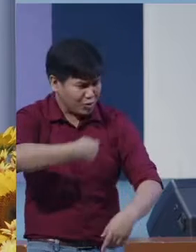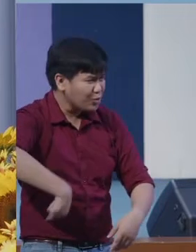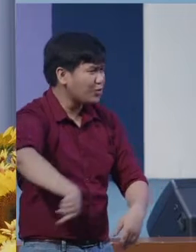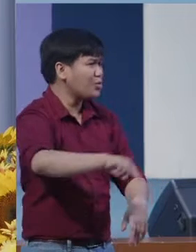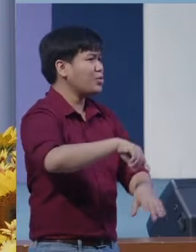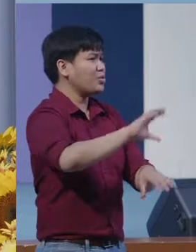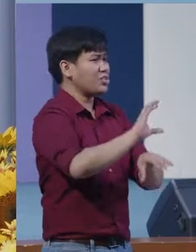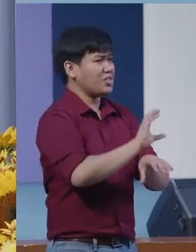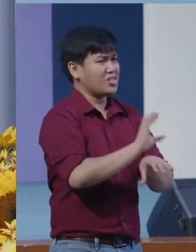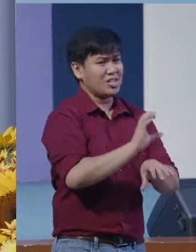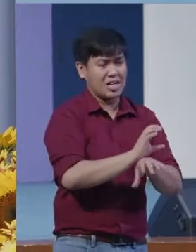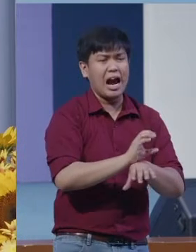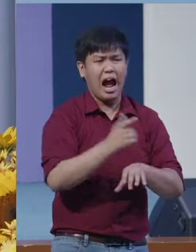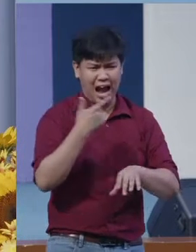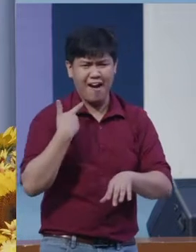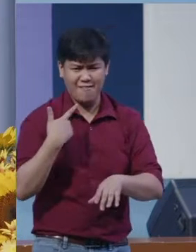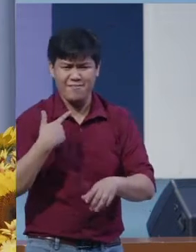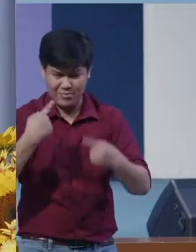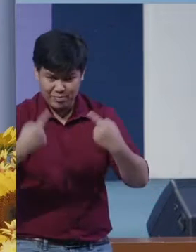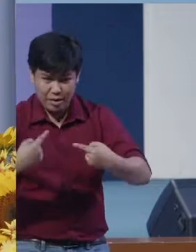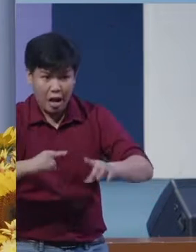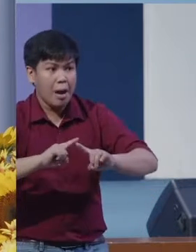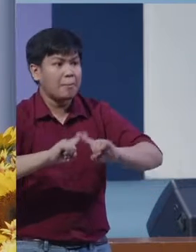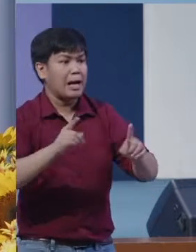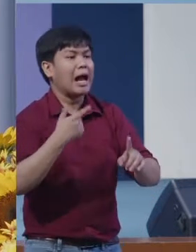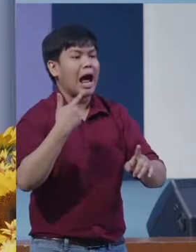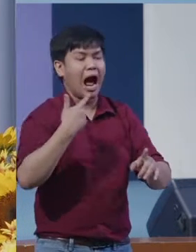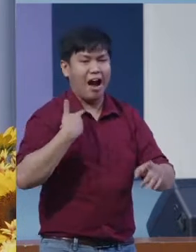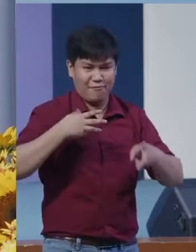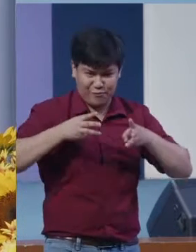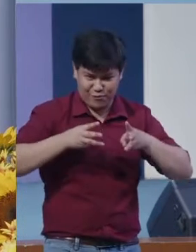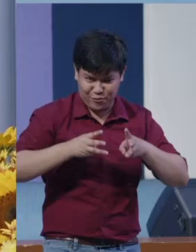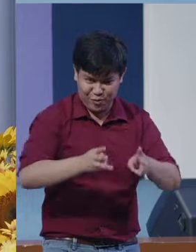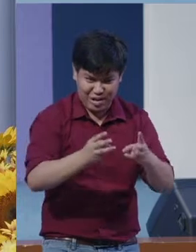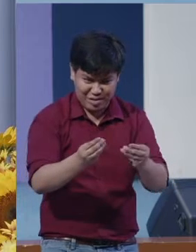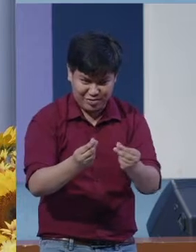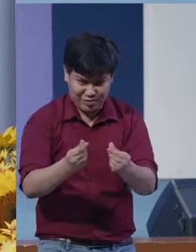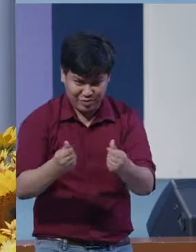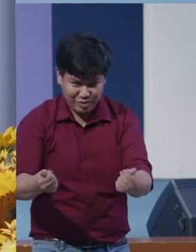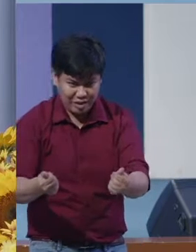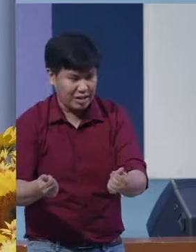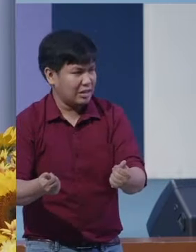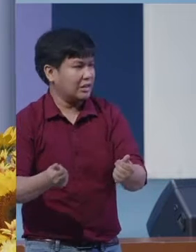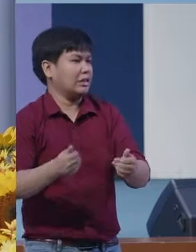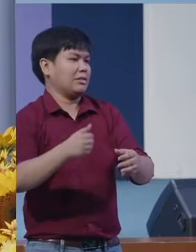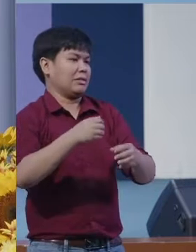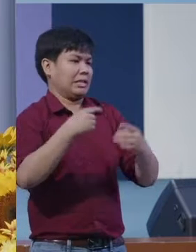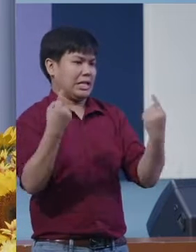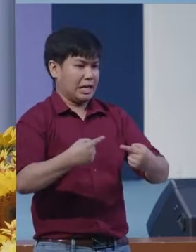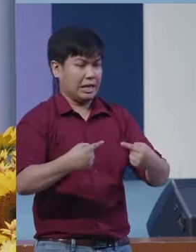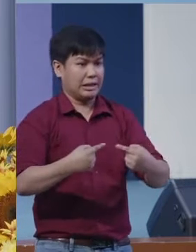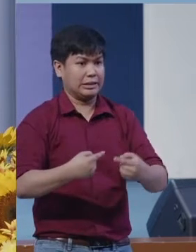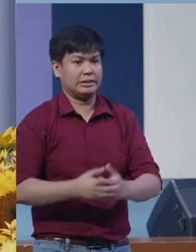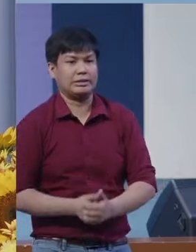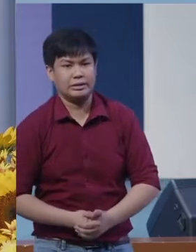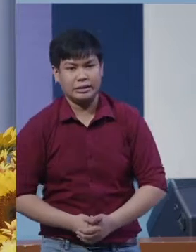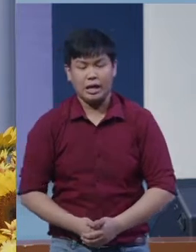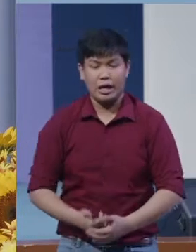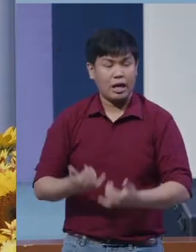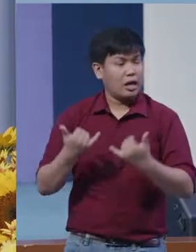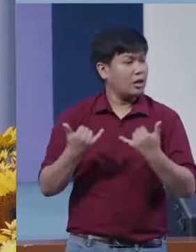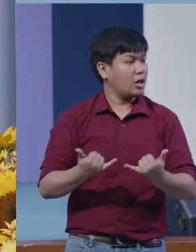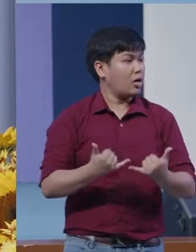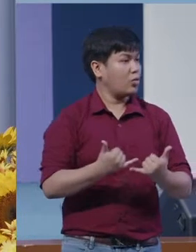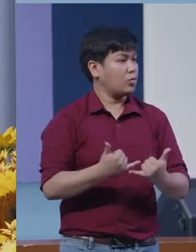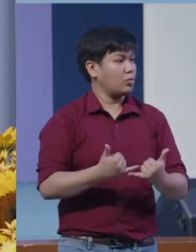iglesia, ang konteksto ng admonisyon niya na huwag magsalita ng masama